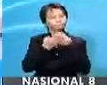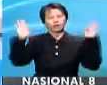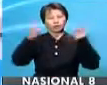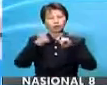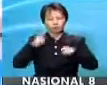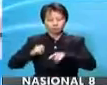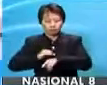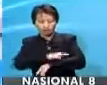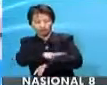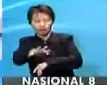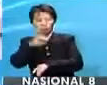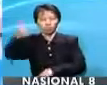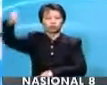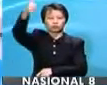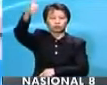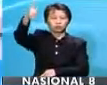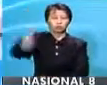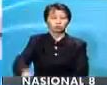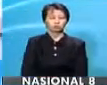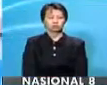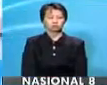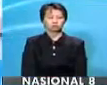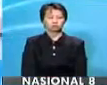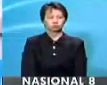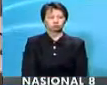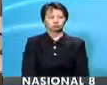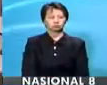daripada pengaruh eksekutif.